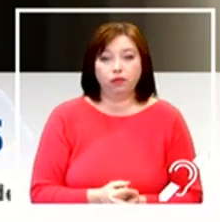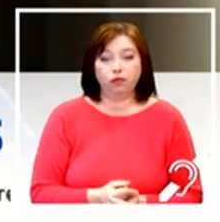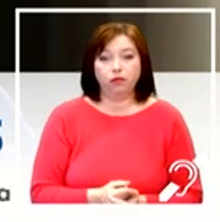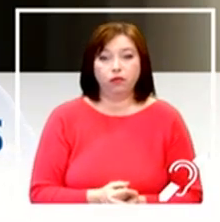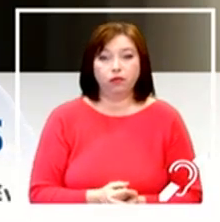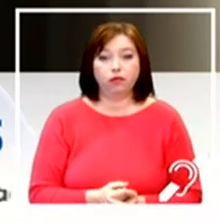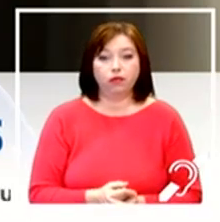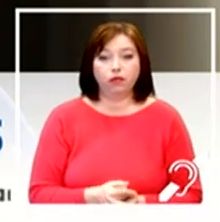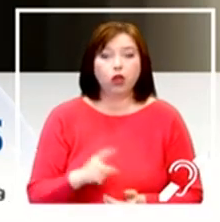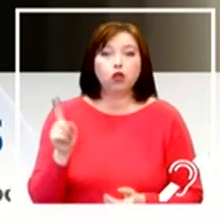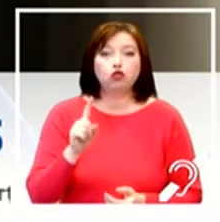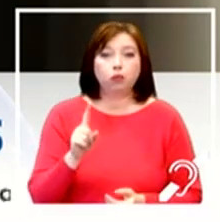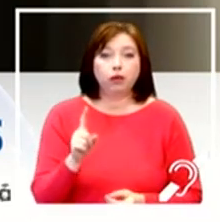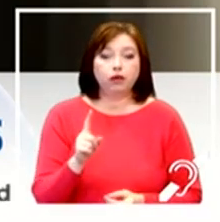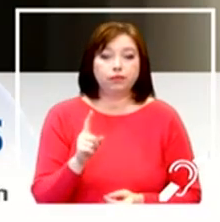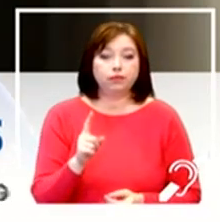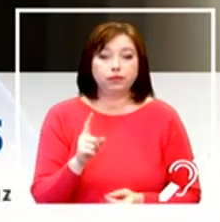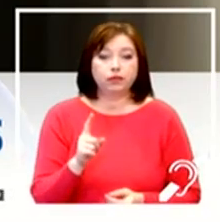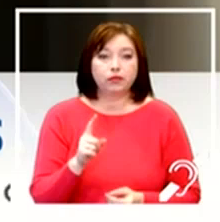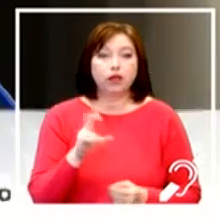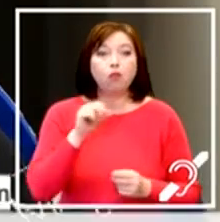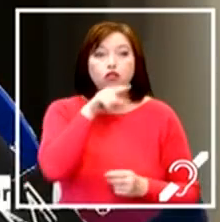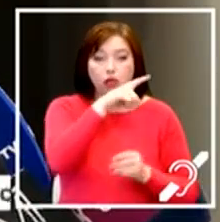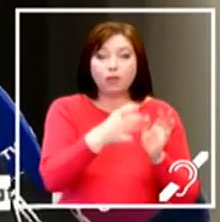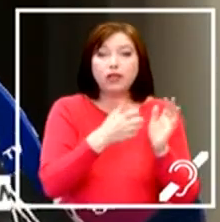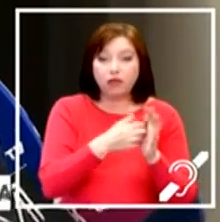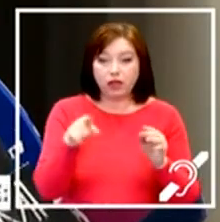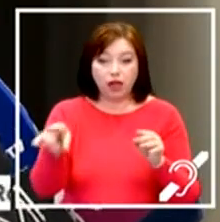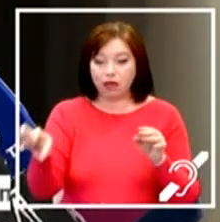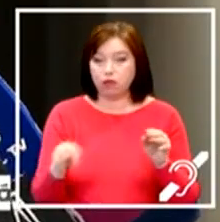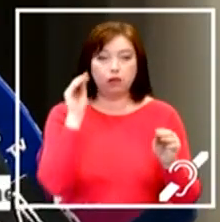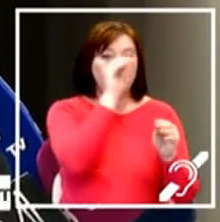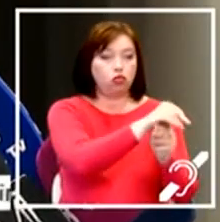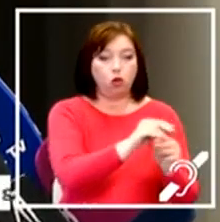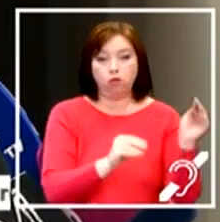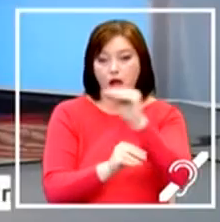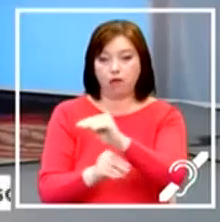cumva suplini capacitățile noastre funcționale.